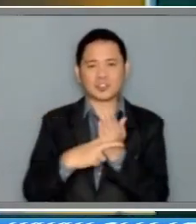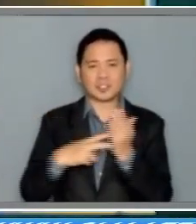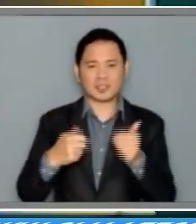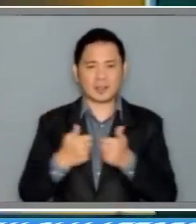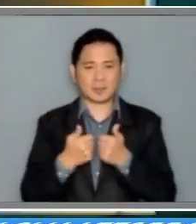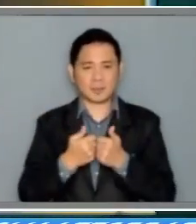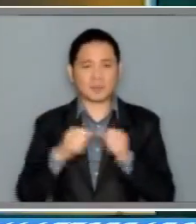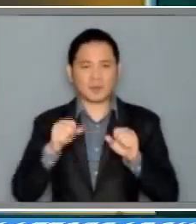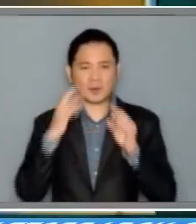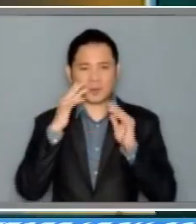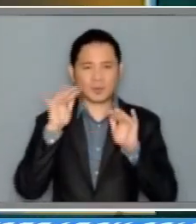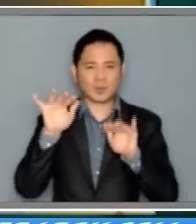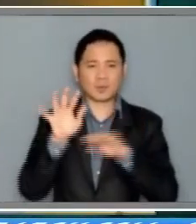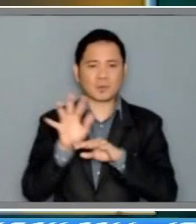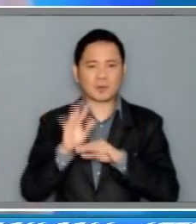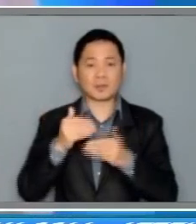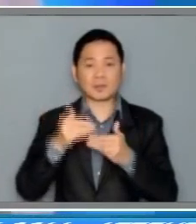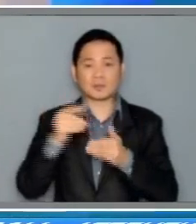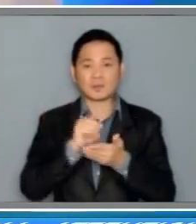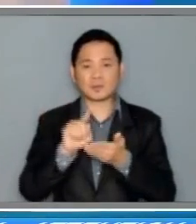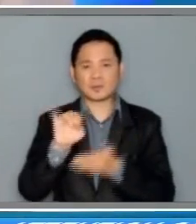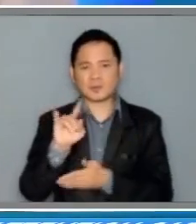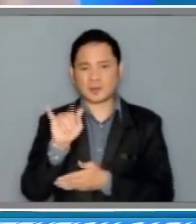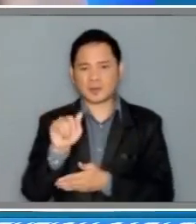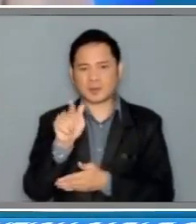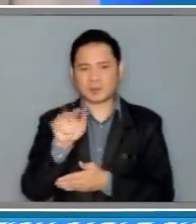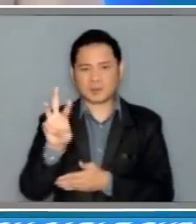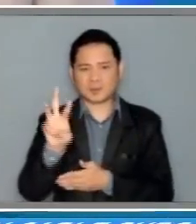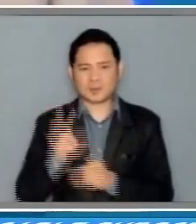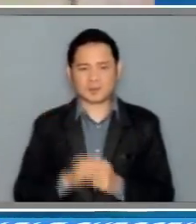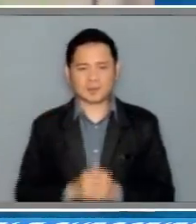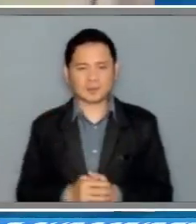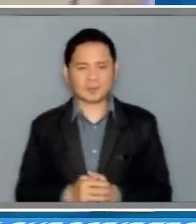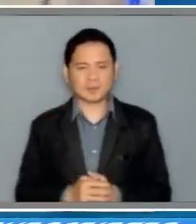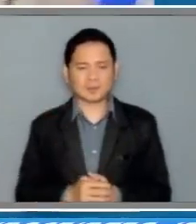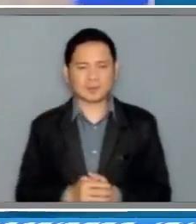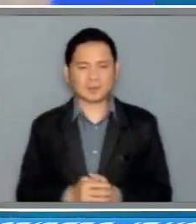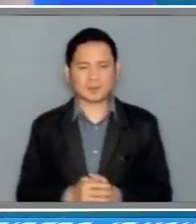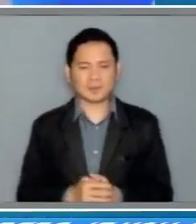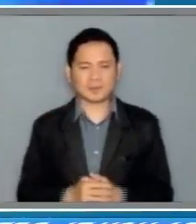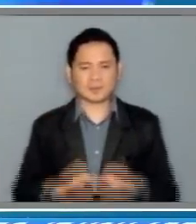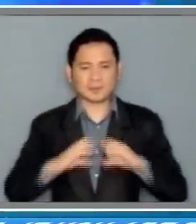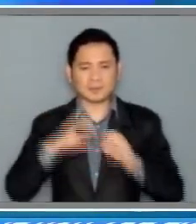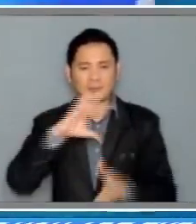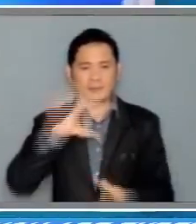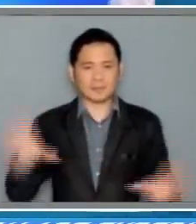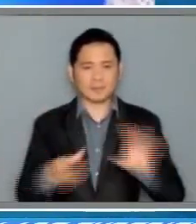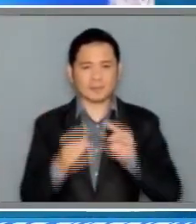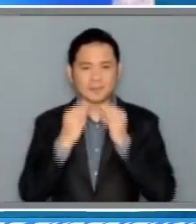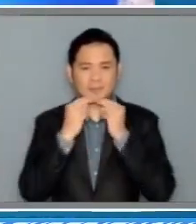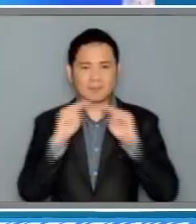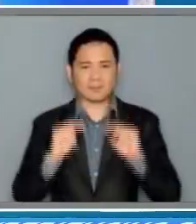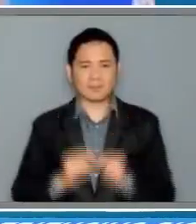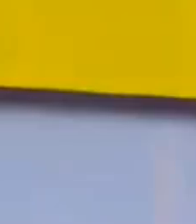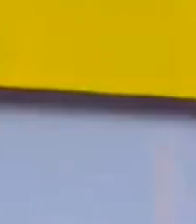next week, July 26. Nelson Canlas nagbabalita para sa GMA Integrated